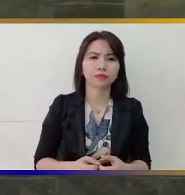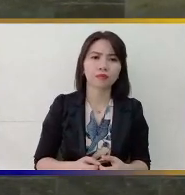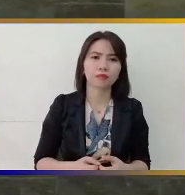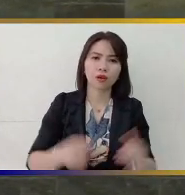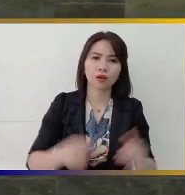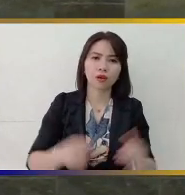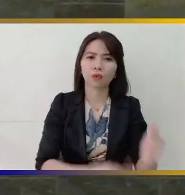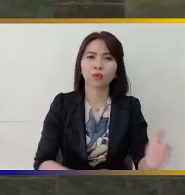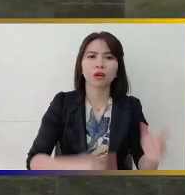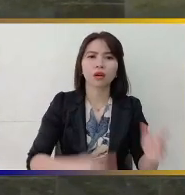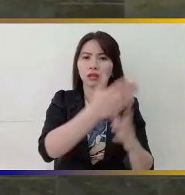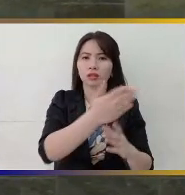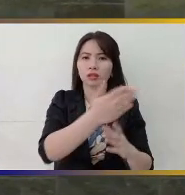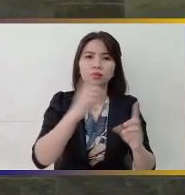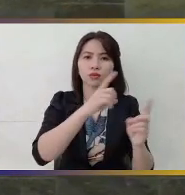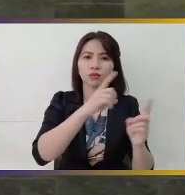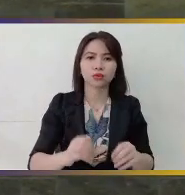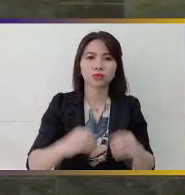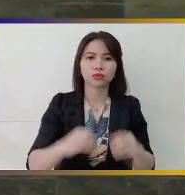magawa ngayon?